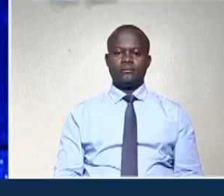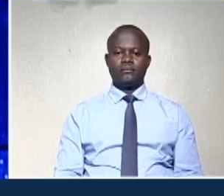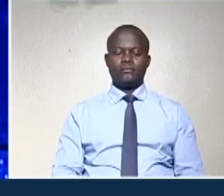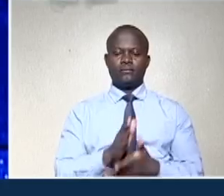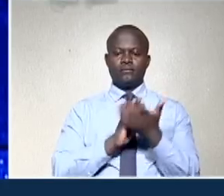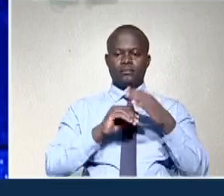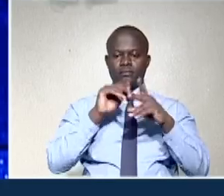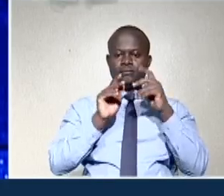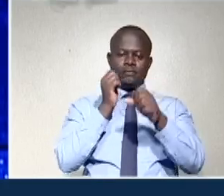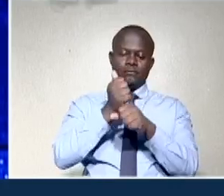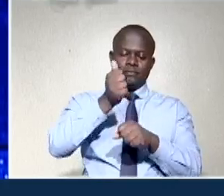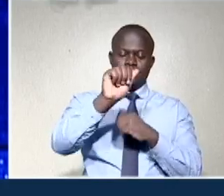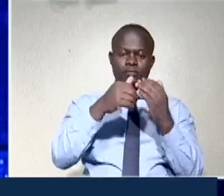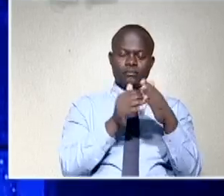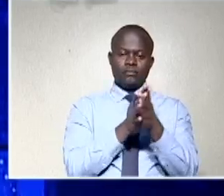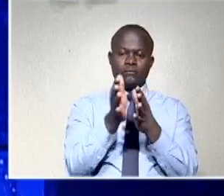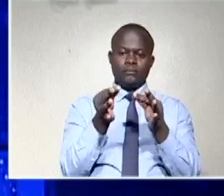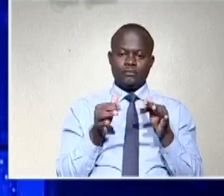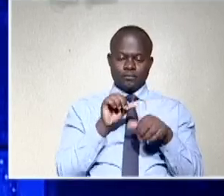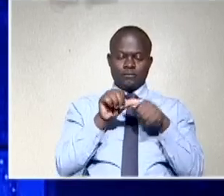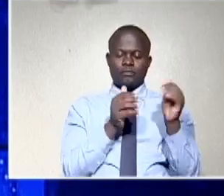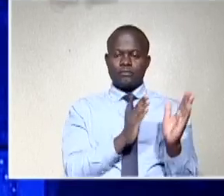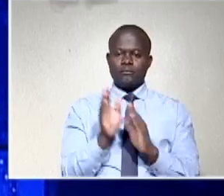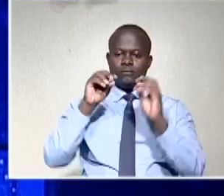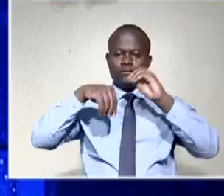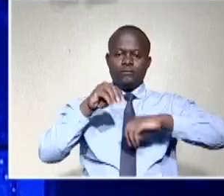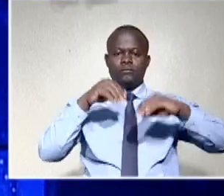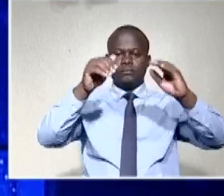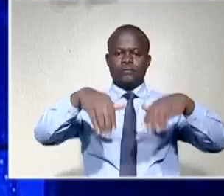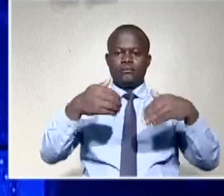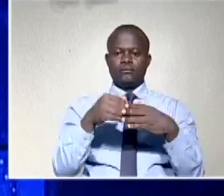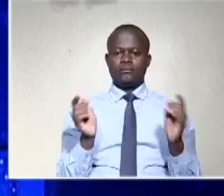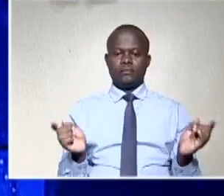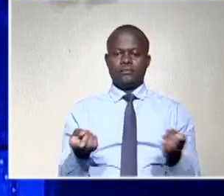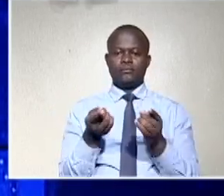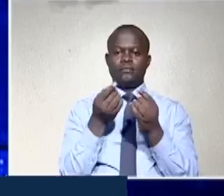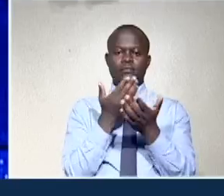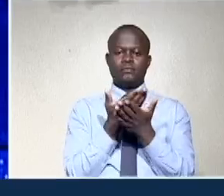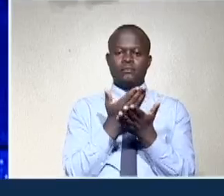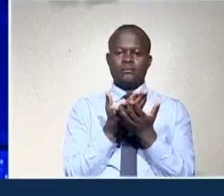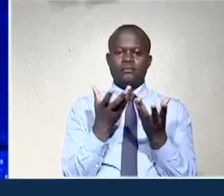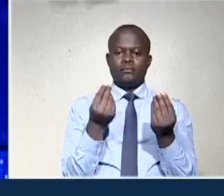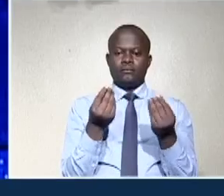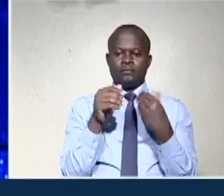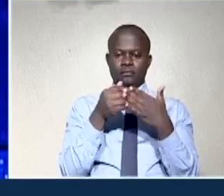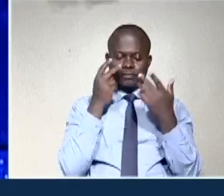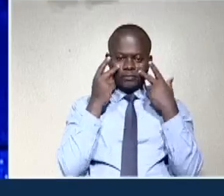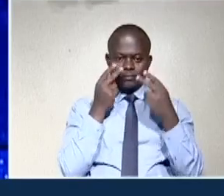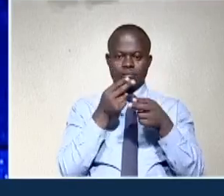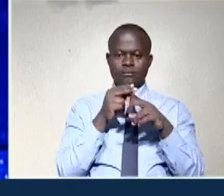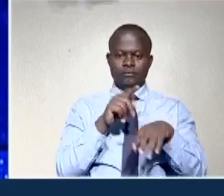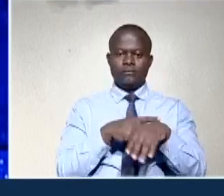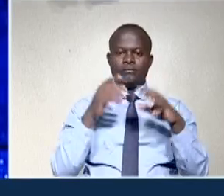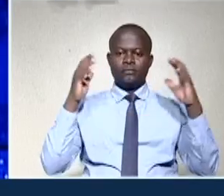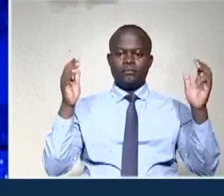Bamwe muri ba rwiyemezamirimo bashoye imari mu bijyanye no gutunganya umusaruro w'ubuhinzi n'ubworozi barasaba koroherezwa kubona inguzanyo z'igihe